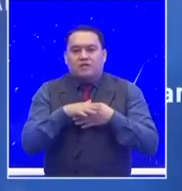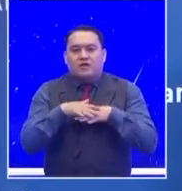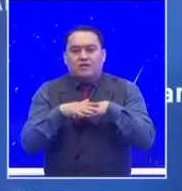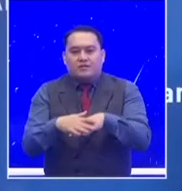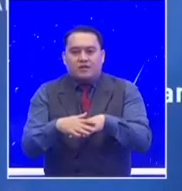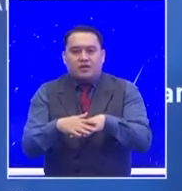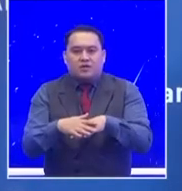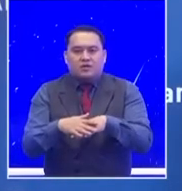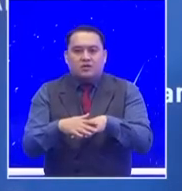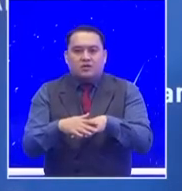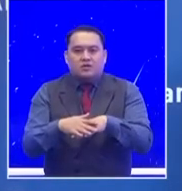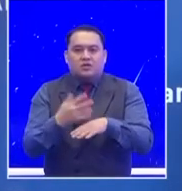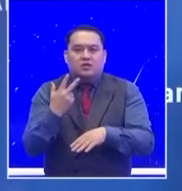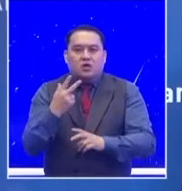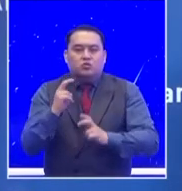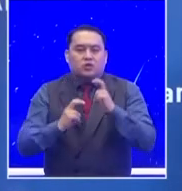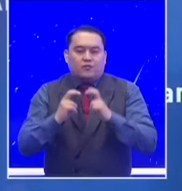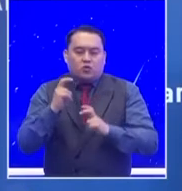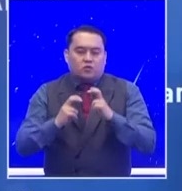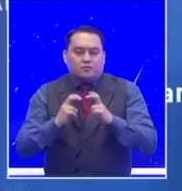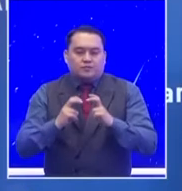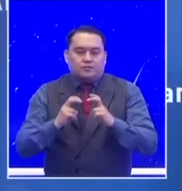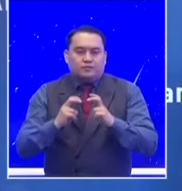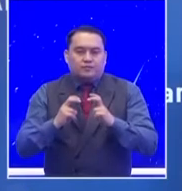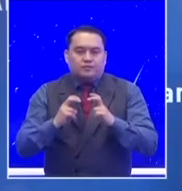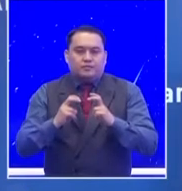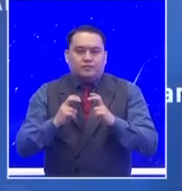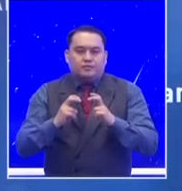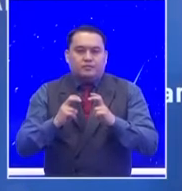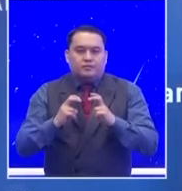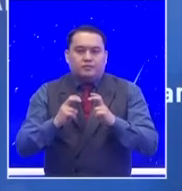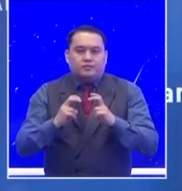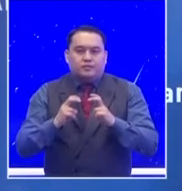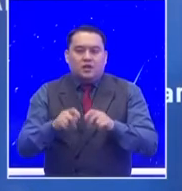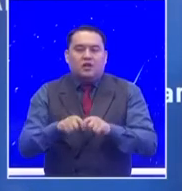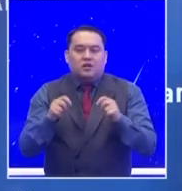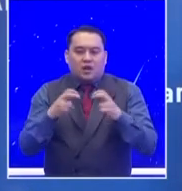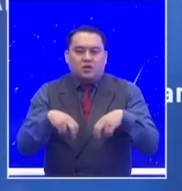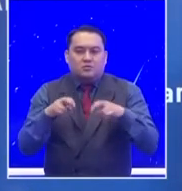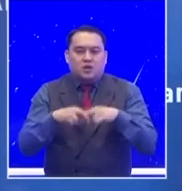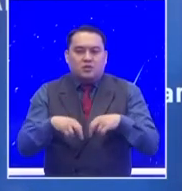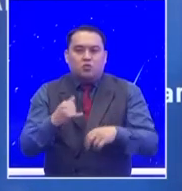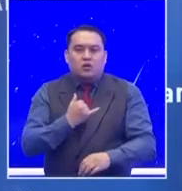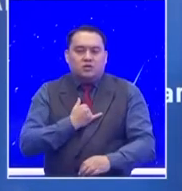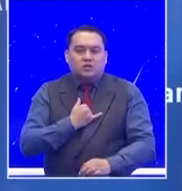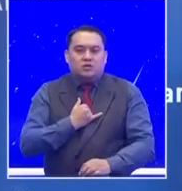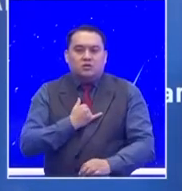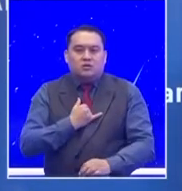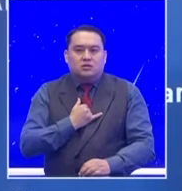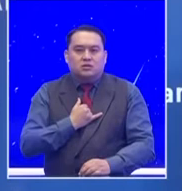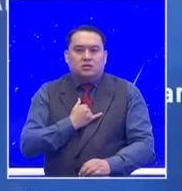Коктал-Агро, Жаркинский крахмалопаточный завод. И вот на стадии рассмотрения у нас также